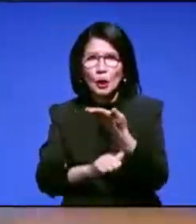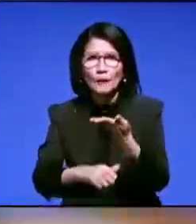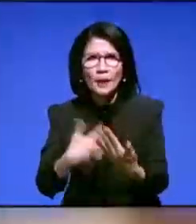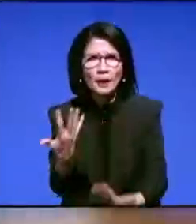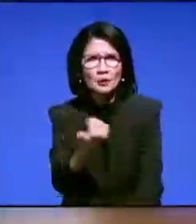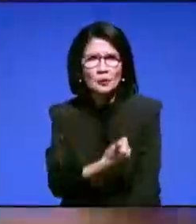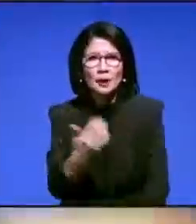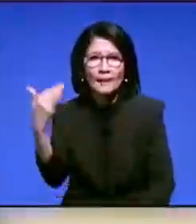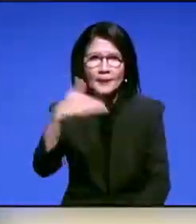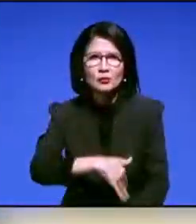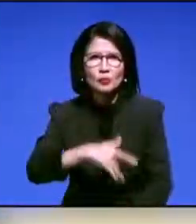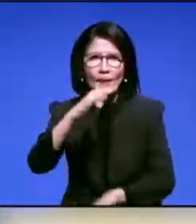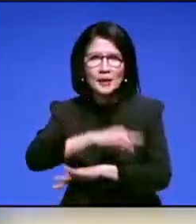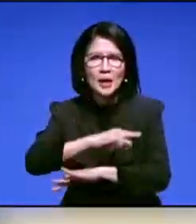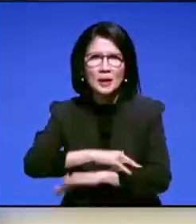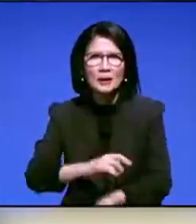Soekarno-Hatta.